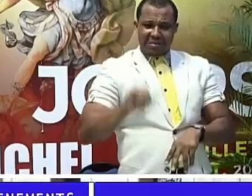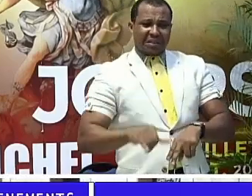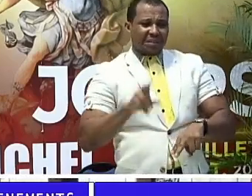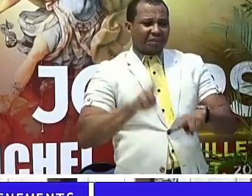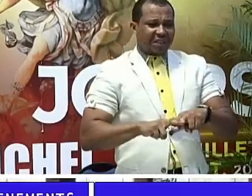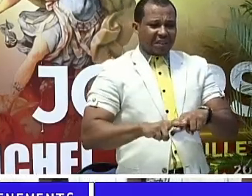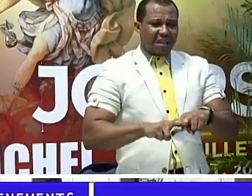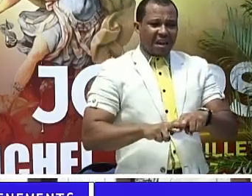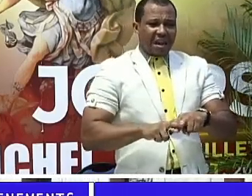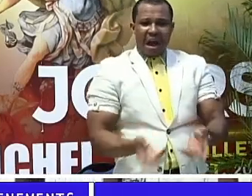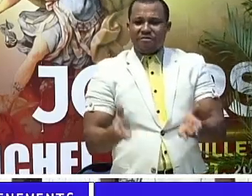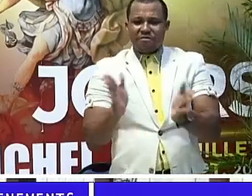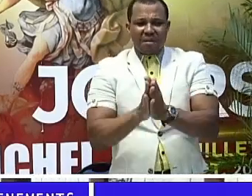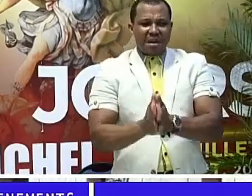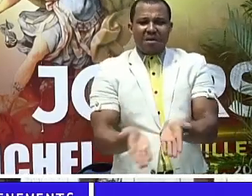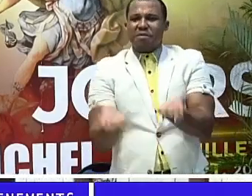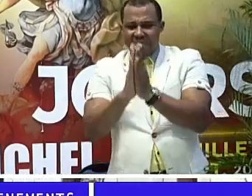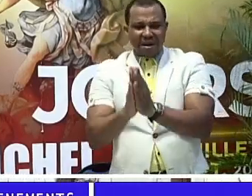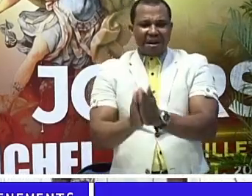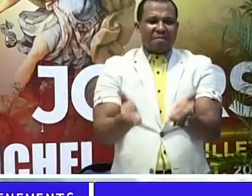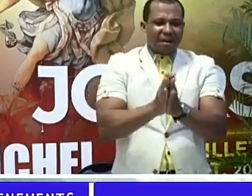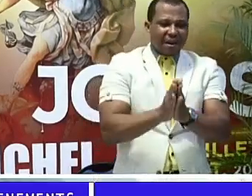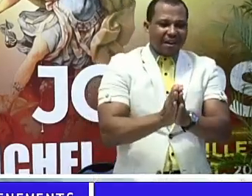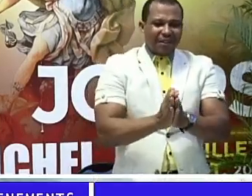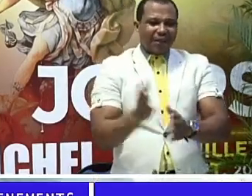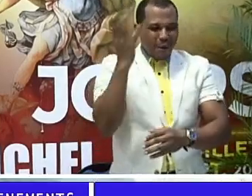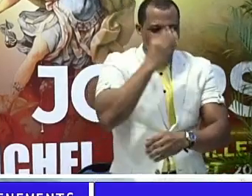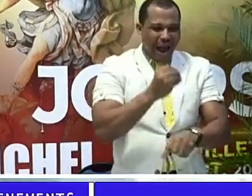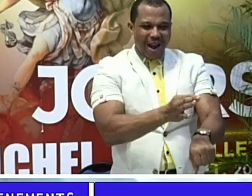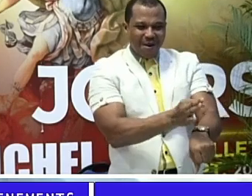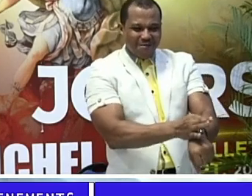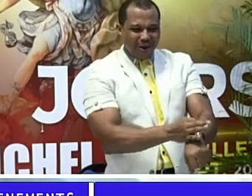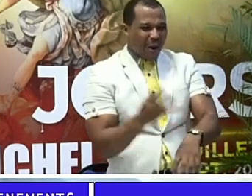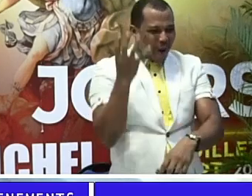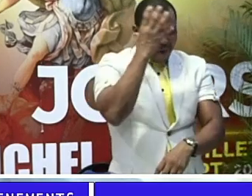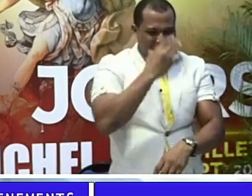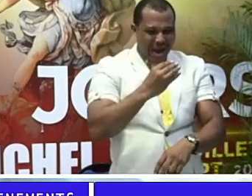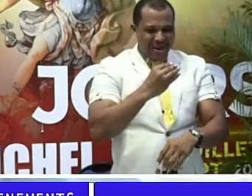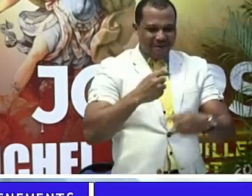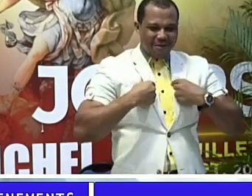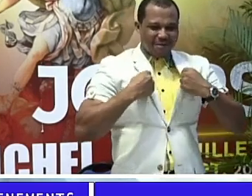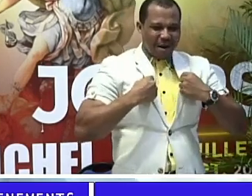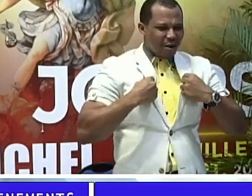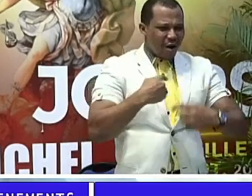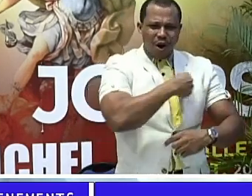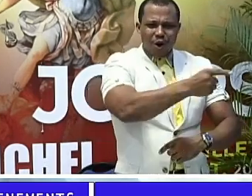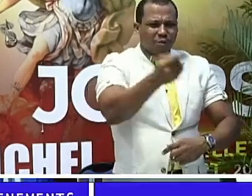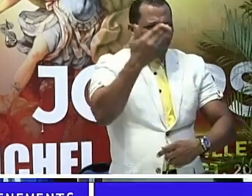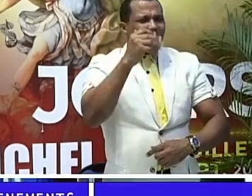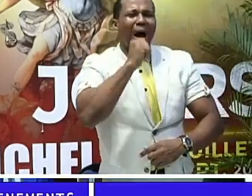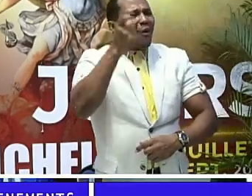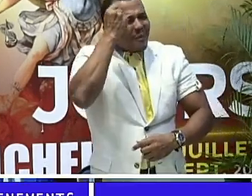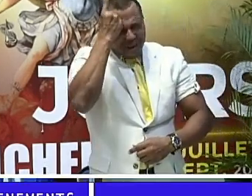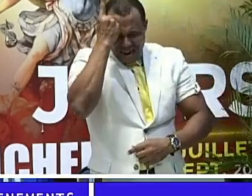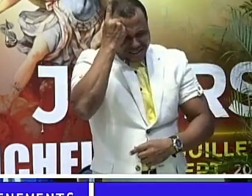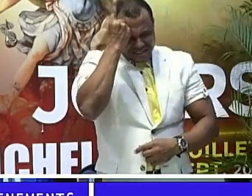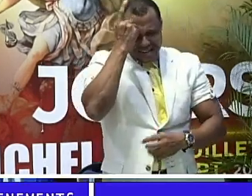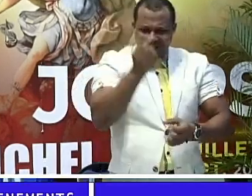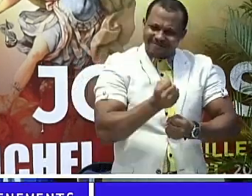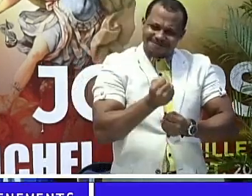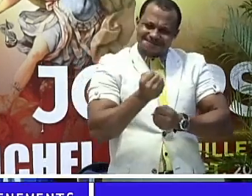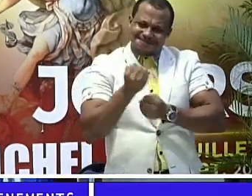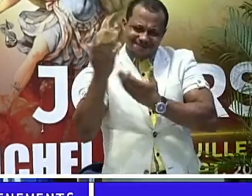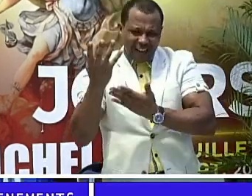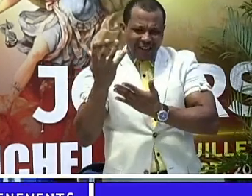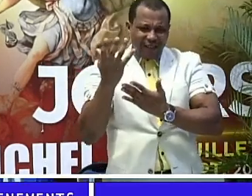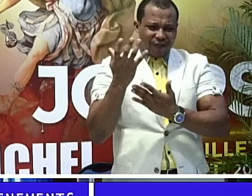ay, Gucci c'est slot bord c'est belle montre c'est belle parce que qui s'allier nous pas comprendre sans sacrifice dans la vie. Et